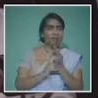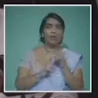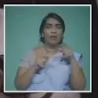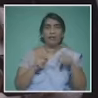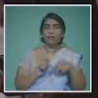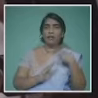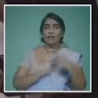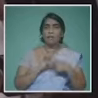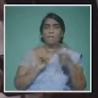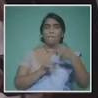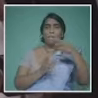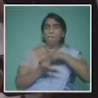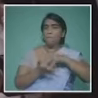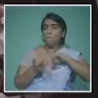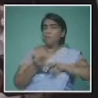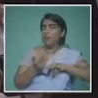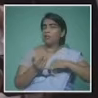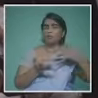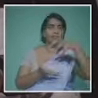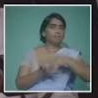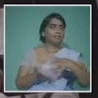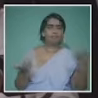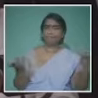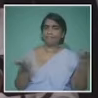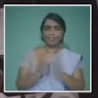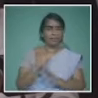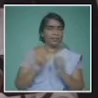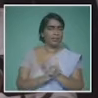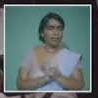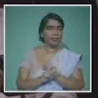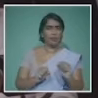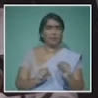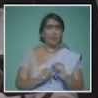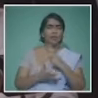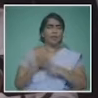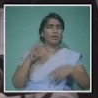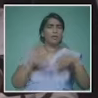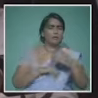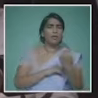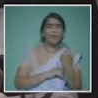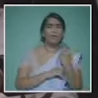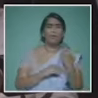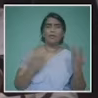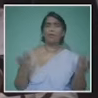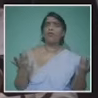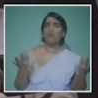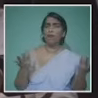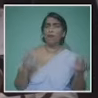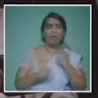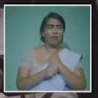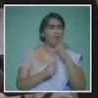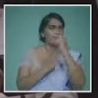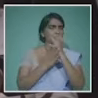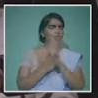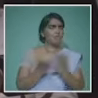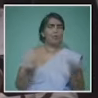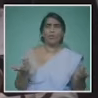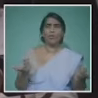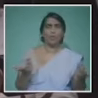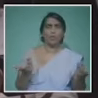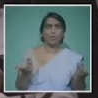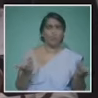මේ රටේ පළාත් සභාවක නැහැ එකම මන්ත්‍රීවරයෙක් නැහැ එතකොට සර්වජන ඡන්ද බලයට මොකක්ද උනේ ආණ්ඩුක්‍රම ව්‍යවස්ථා වල මොකක්ද